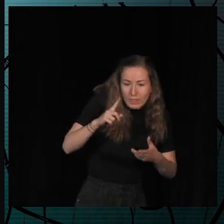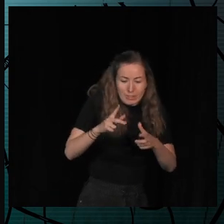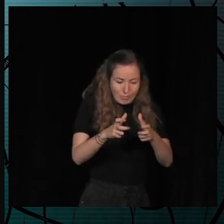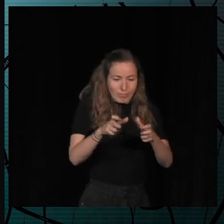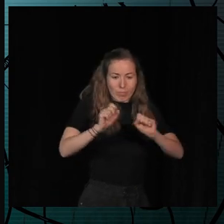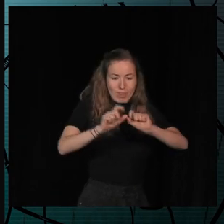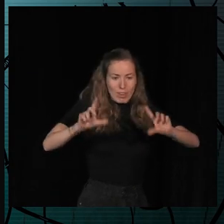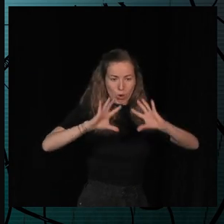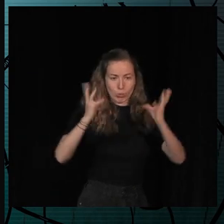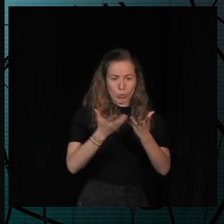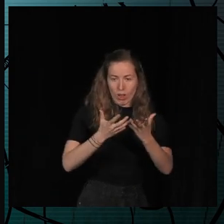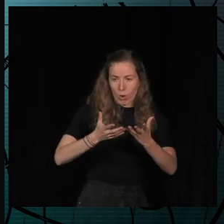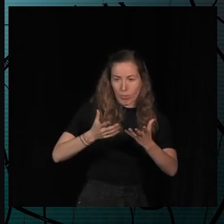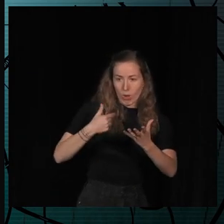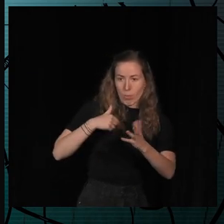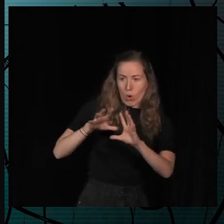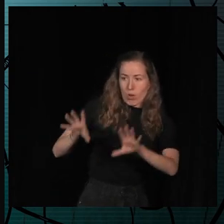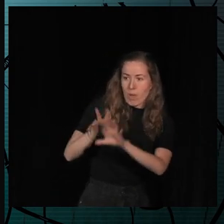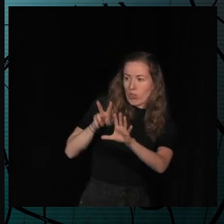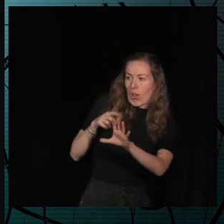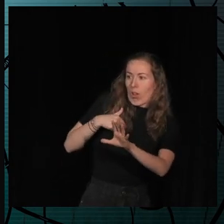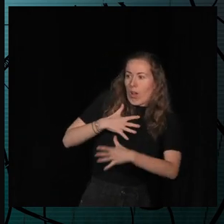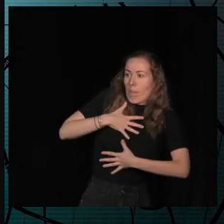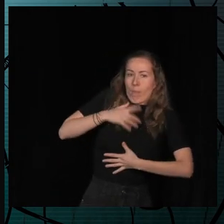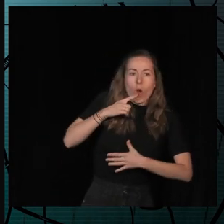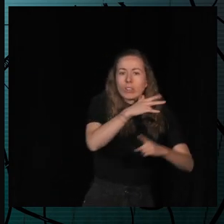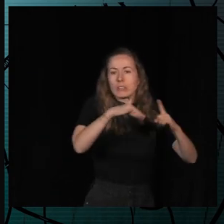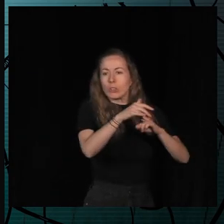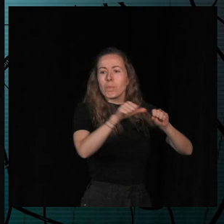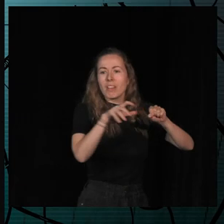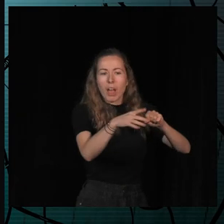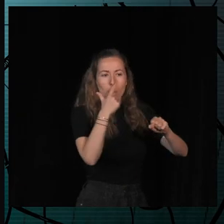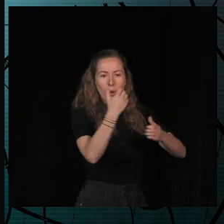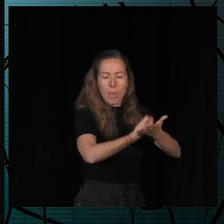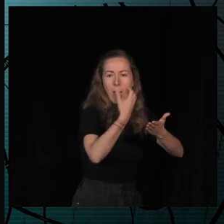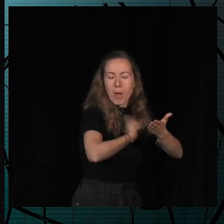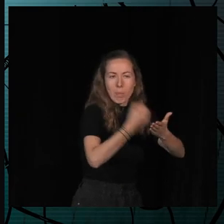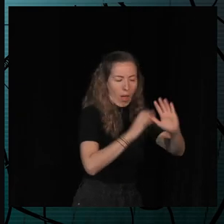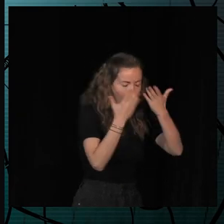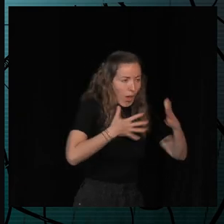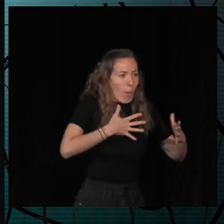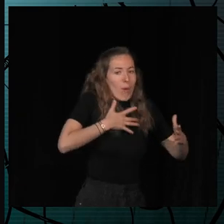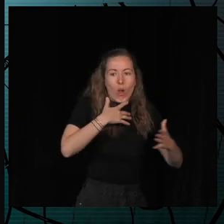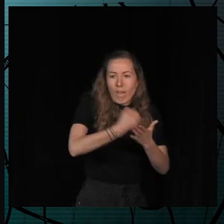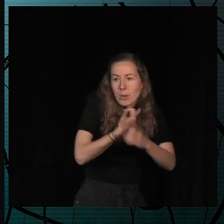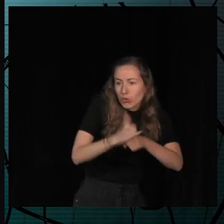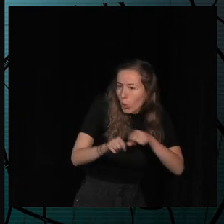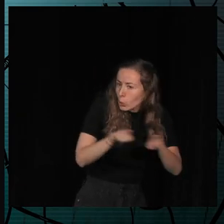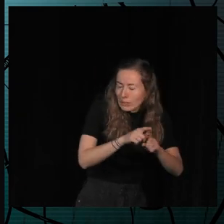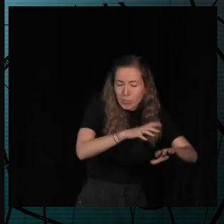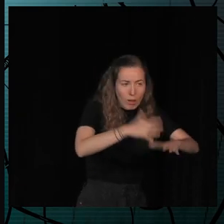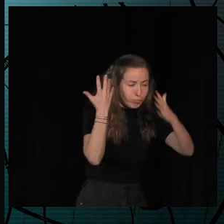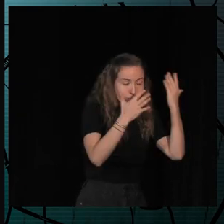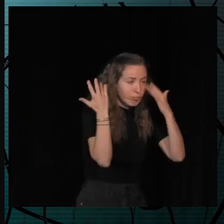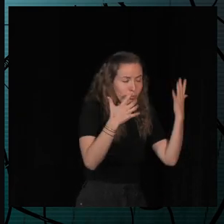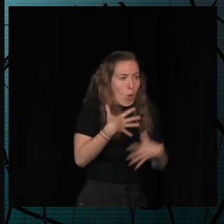dire des écrans et des jeux vidéos qui ont un petit peu peur parce qu'il y a beaucoup de panique morale et qu'on nous dit un peu tout les n'importe quoi et beaucoup de fake news hein donc les parents arrivent avec